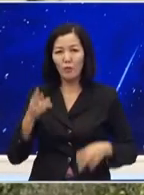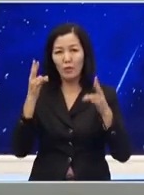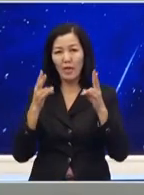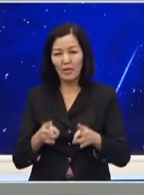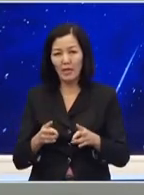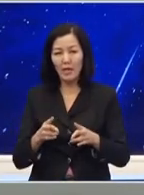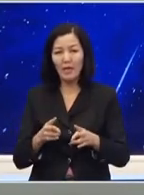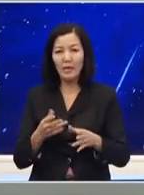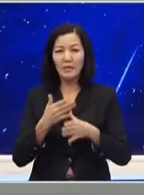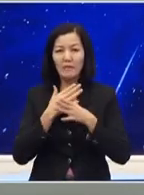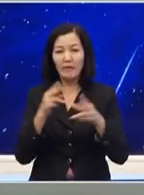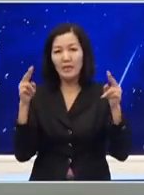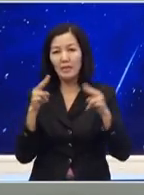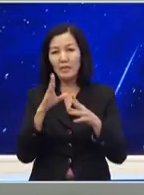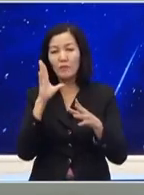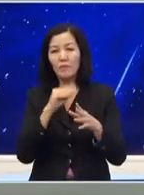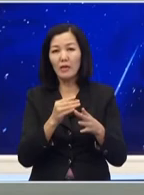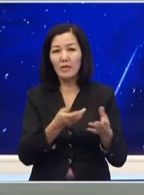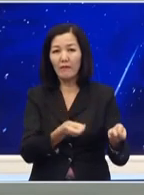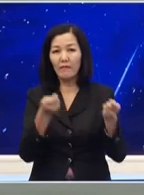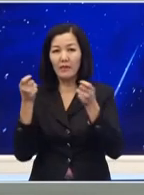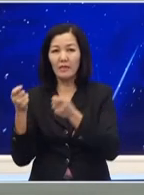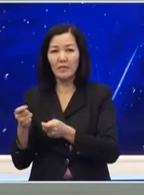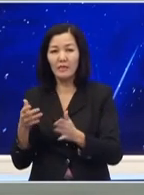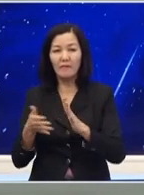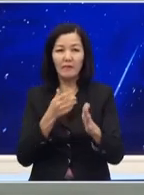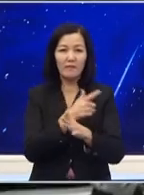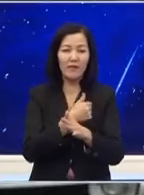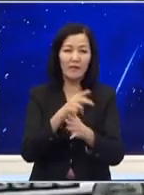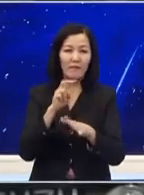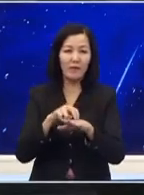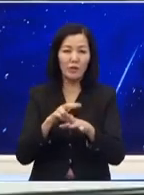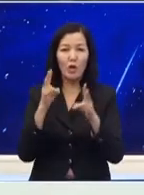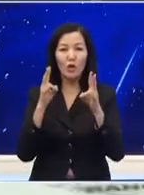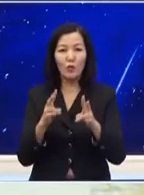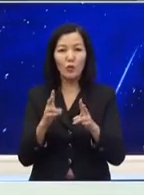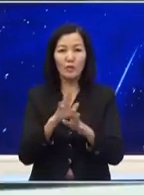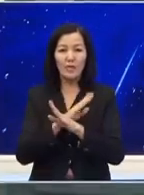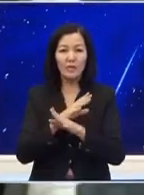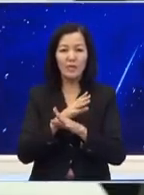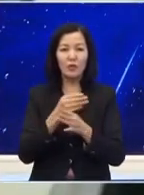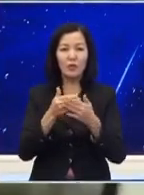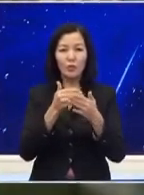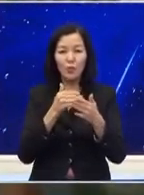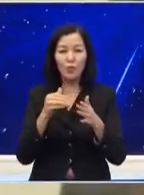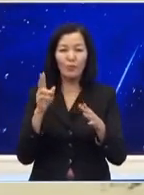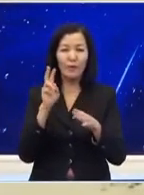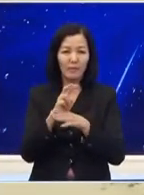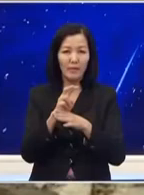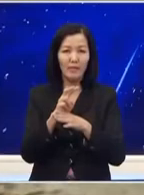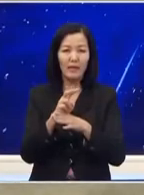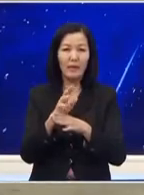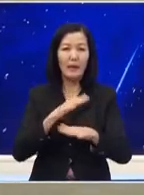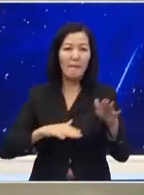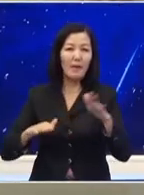на помощь свидетели смогли вынести его из воды и вызвали врачей, но пострадавший скончался еще до их прибытия.